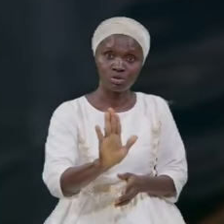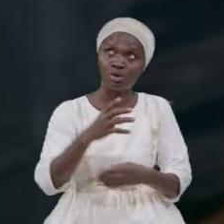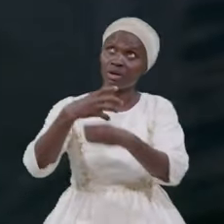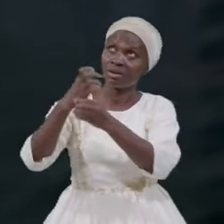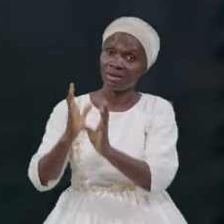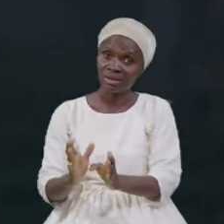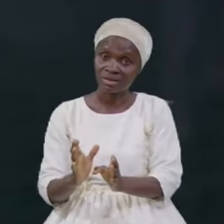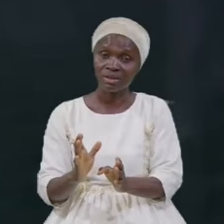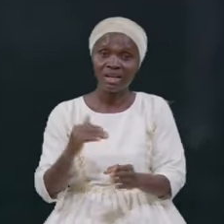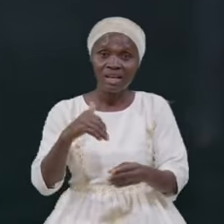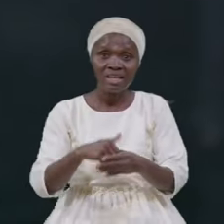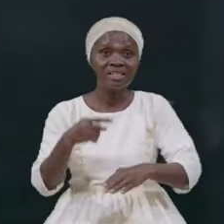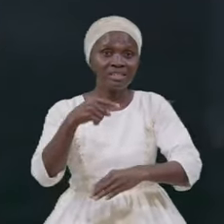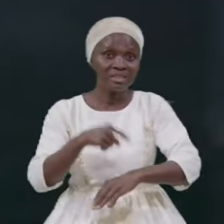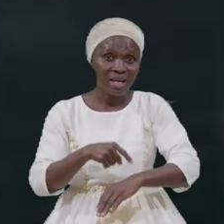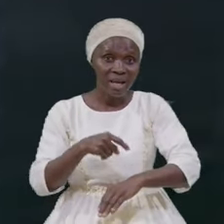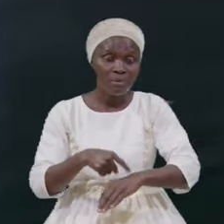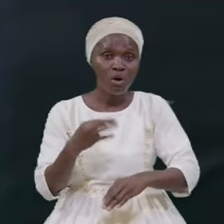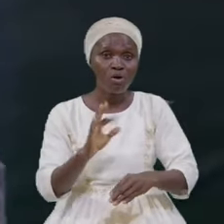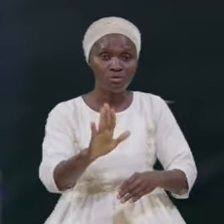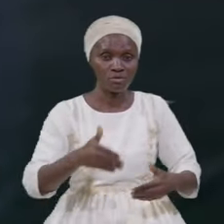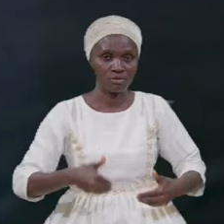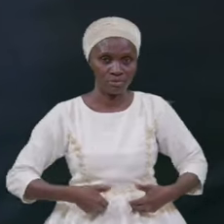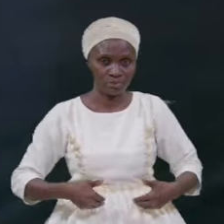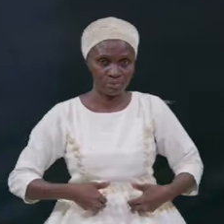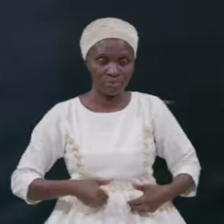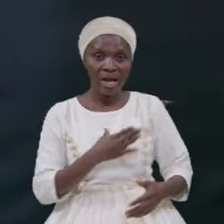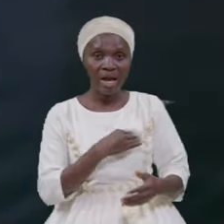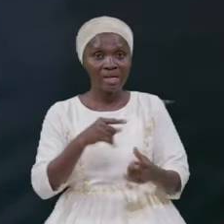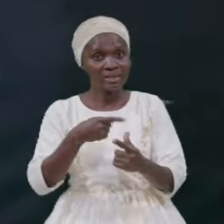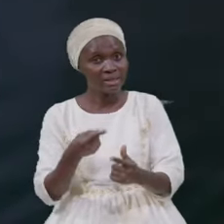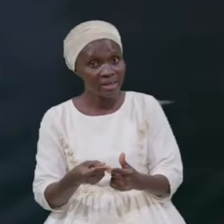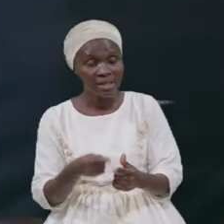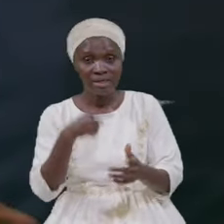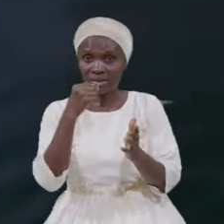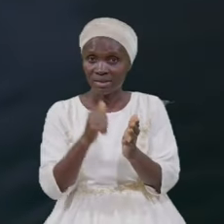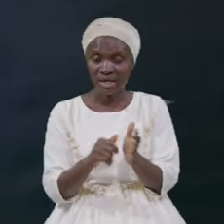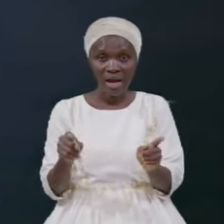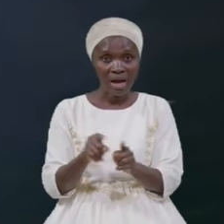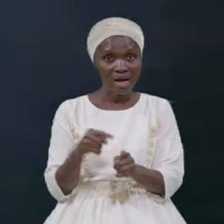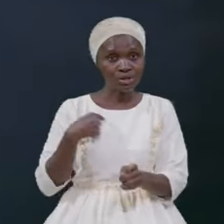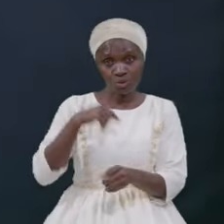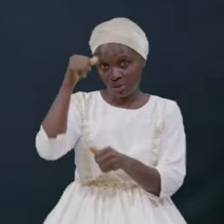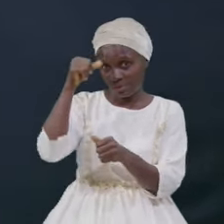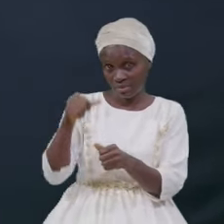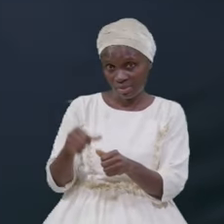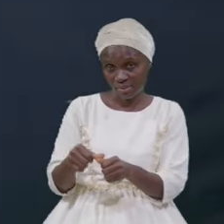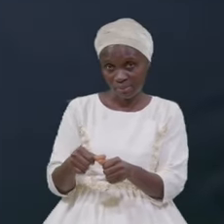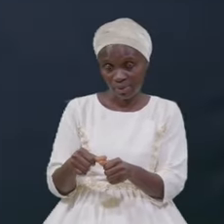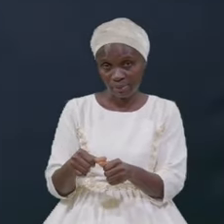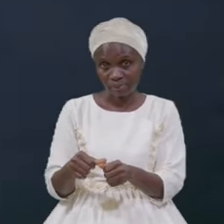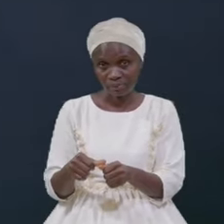pendant les jours de ta jeunesse, avant que les jours mauvais arrivent.